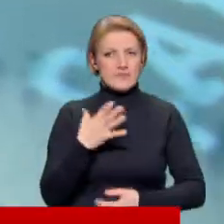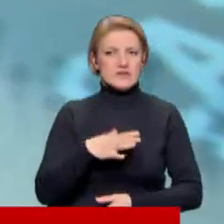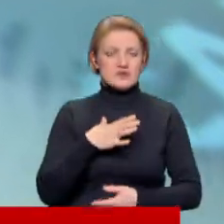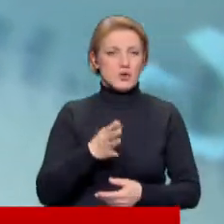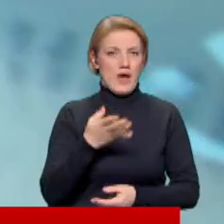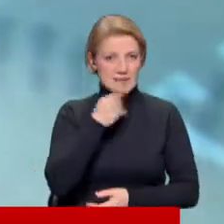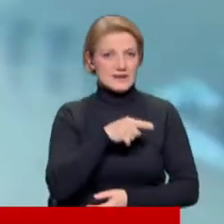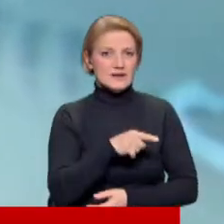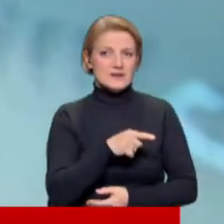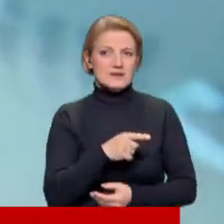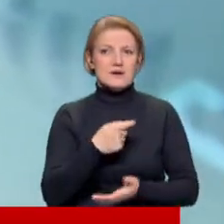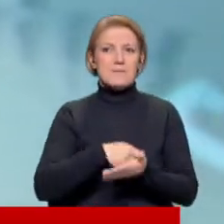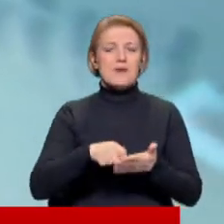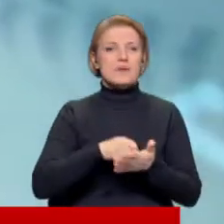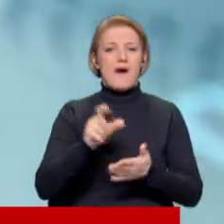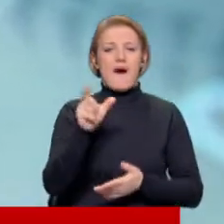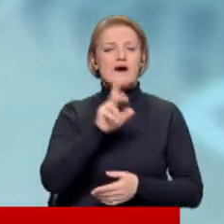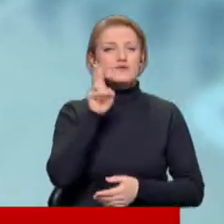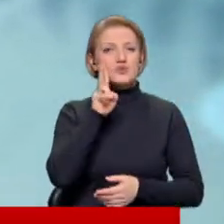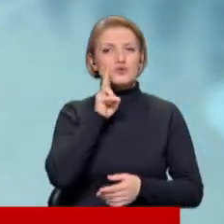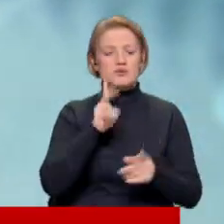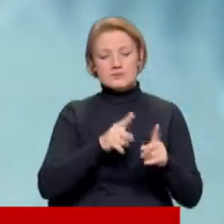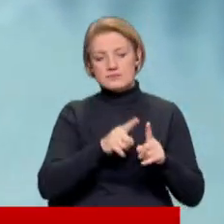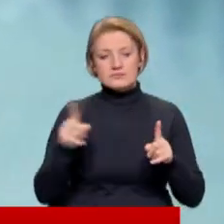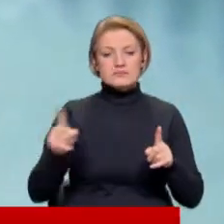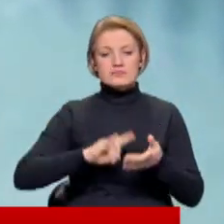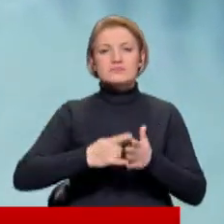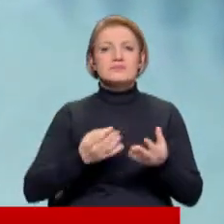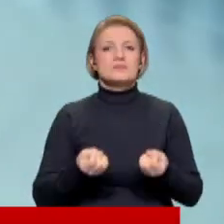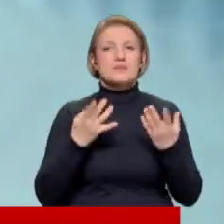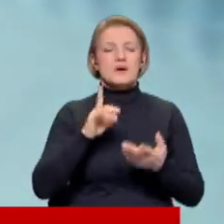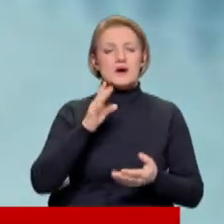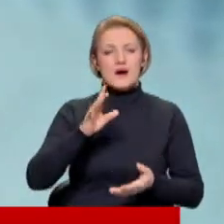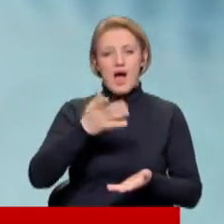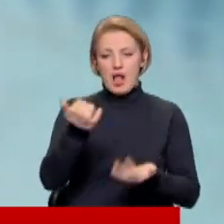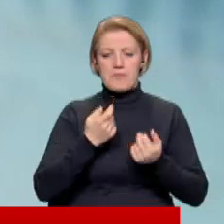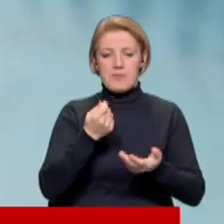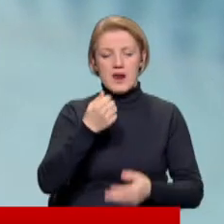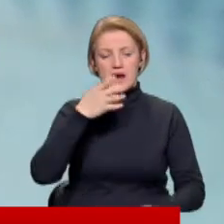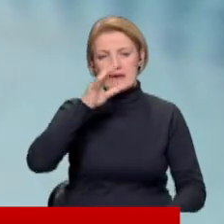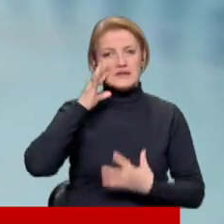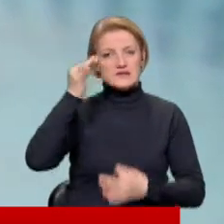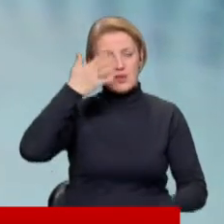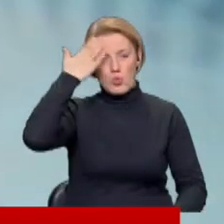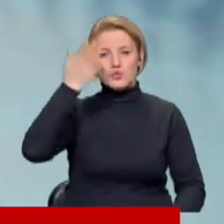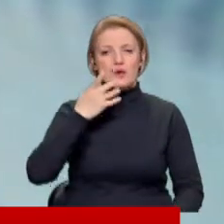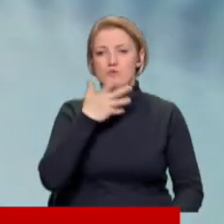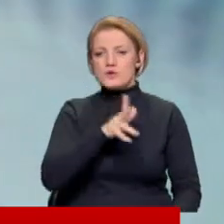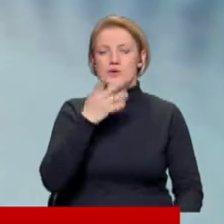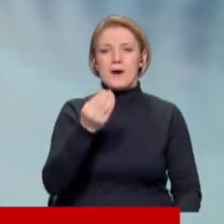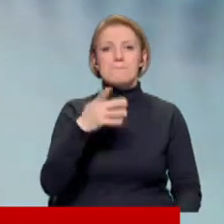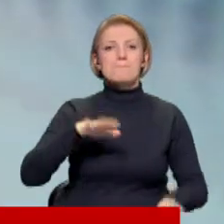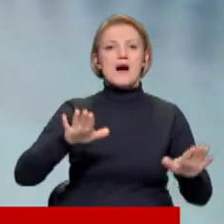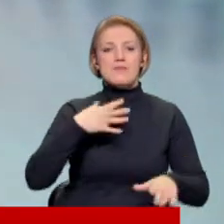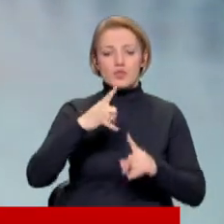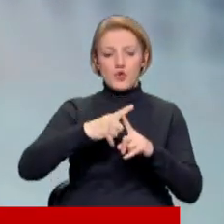emekli maaşımız ay sonu getirmek istiyoruz aldığımız parayla insan onuruna yaraşır hayat sürmek istiyoruz bayramda torunumuza harçlık